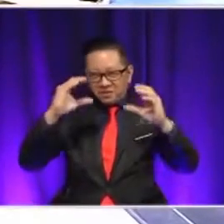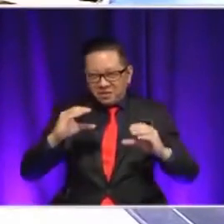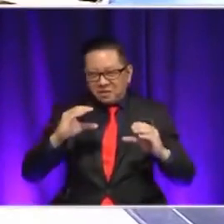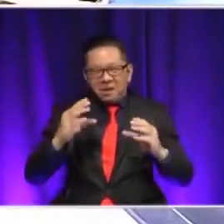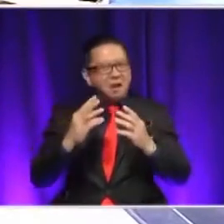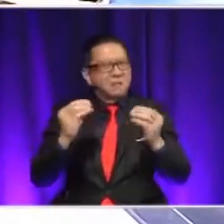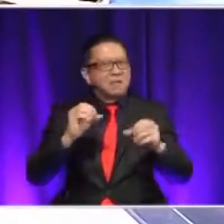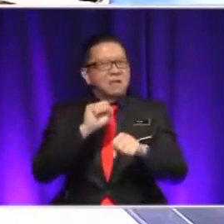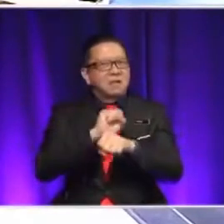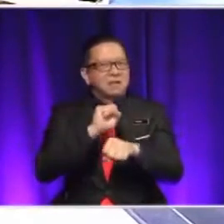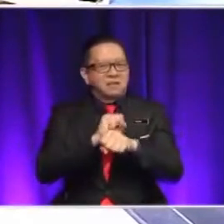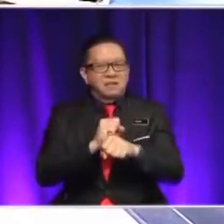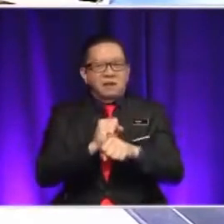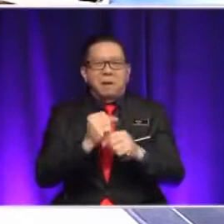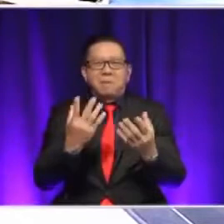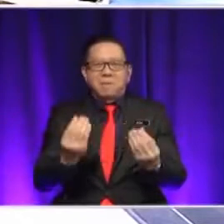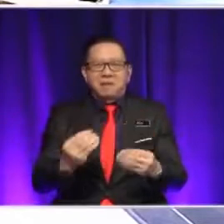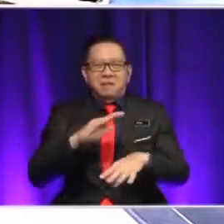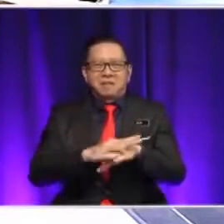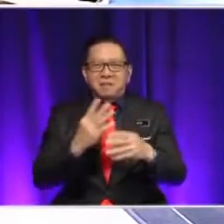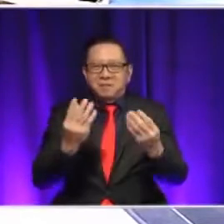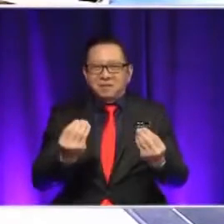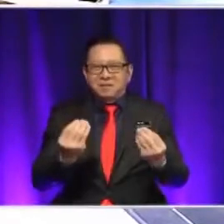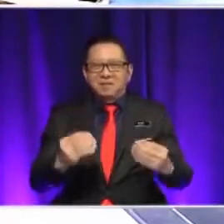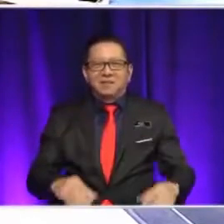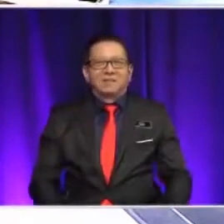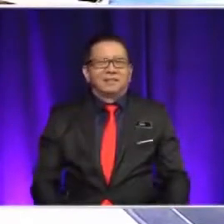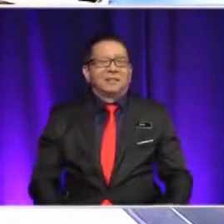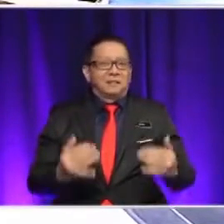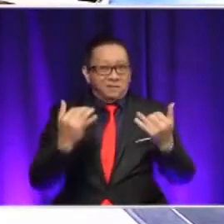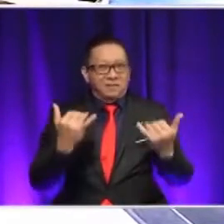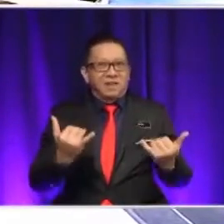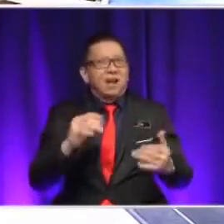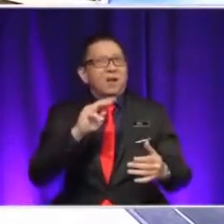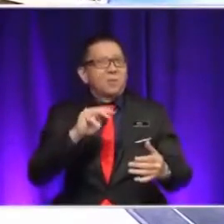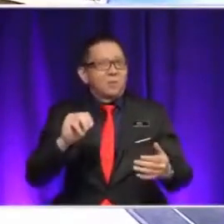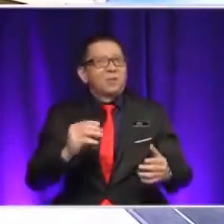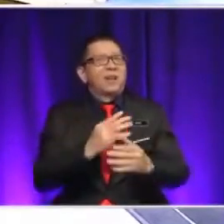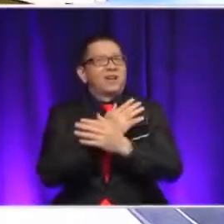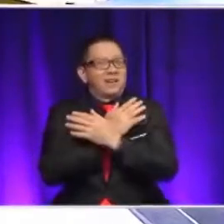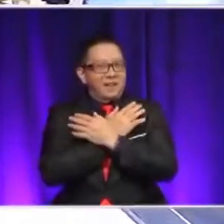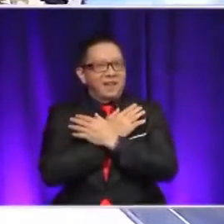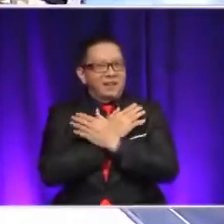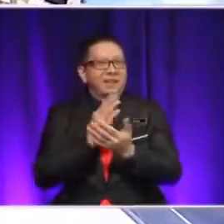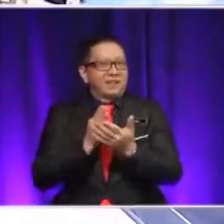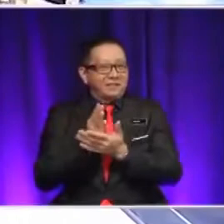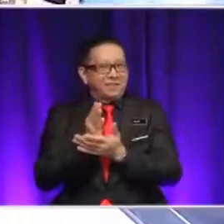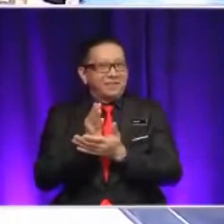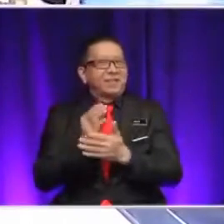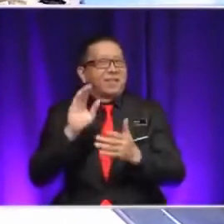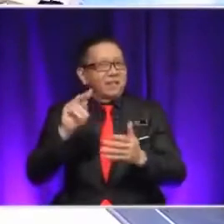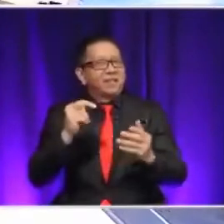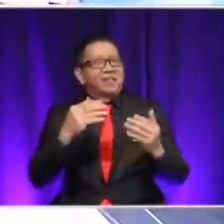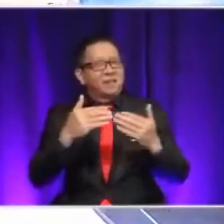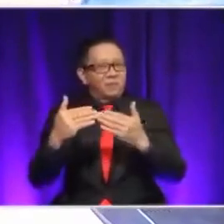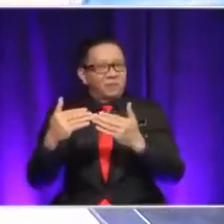cipta atas basah-basah kita lihat ketika boleh diteruskan TV